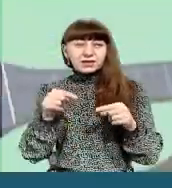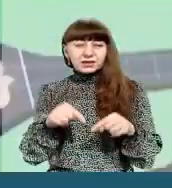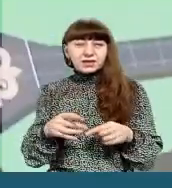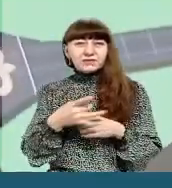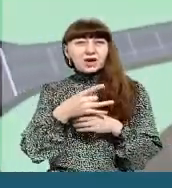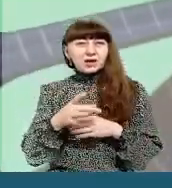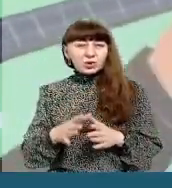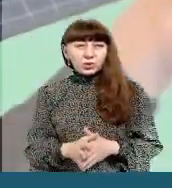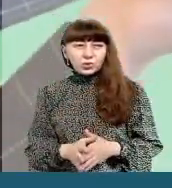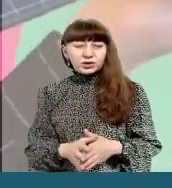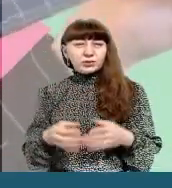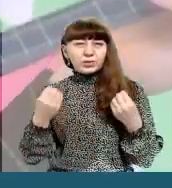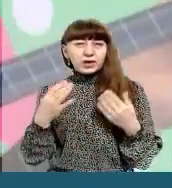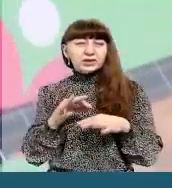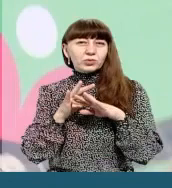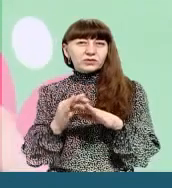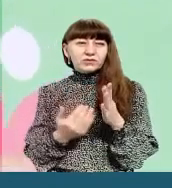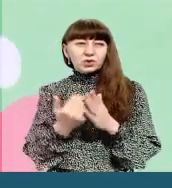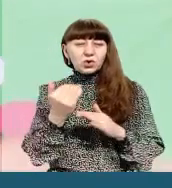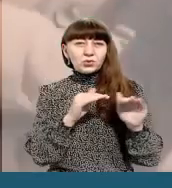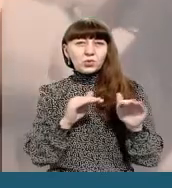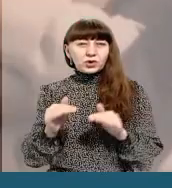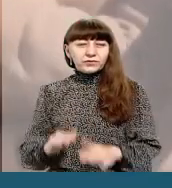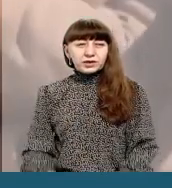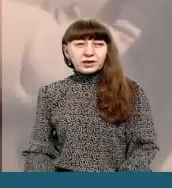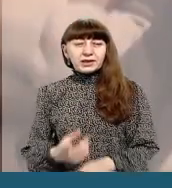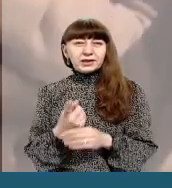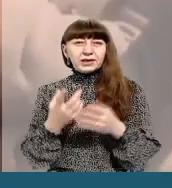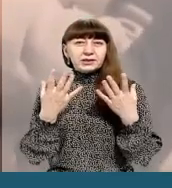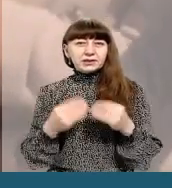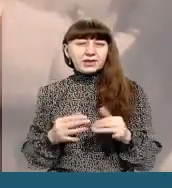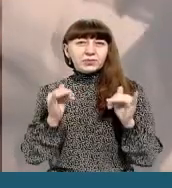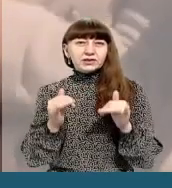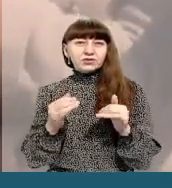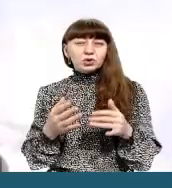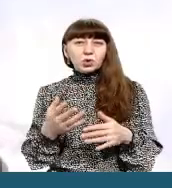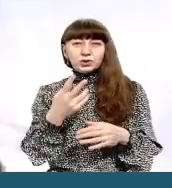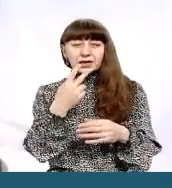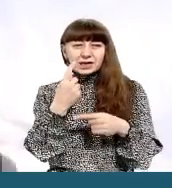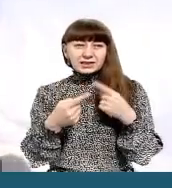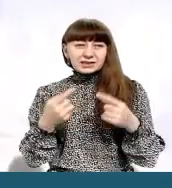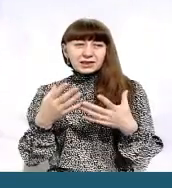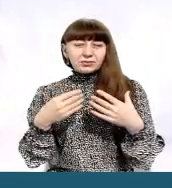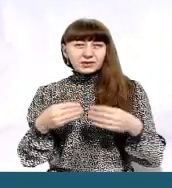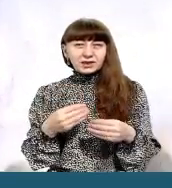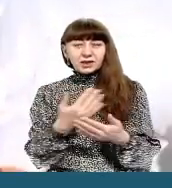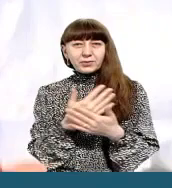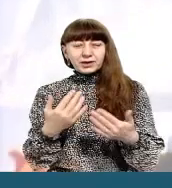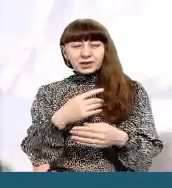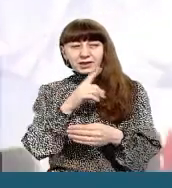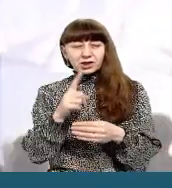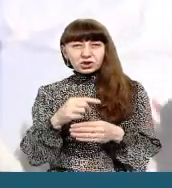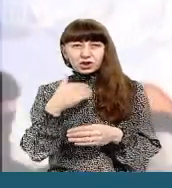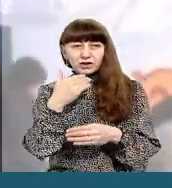күн отбасылық құндылықтарымызды дәріптейтін мирам. Сонау ғасырдан келе жатқан салтты ұмытпай, келер ұрпаққа насихаттауымыз